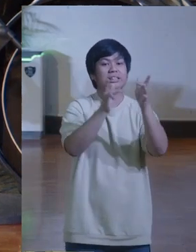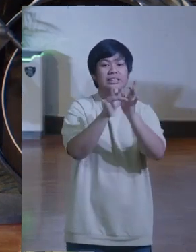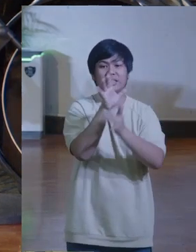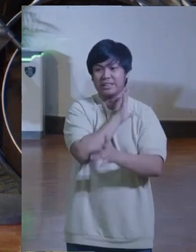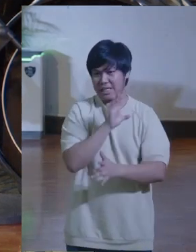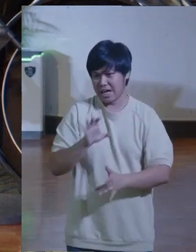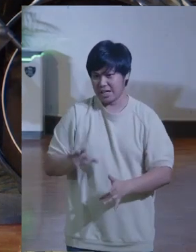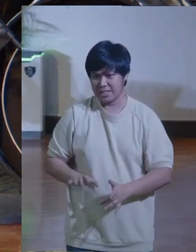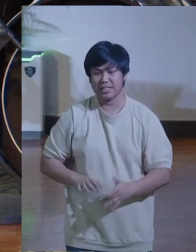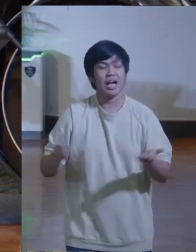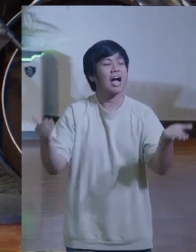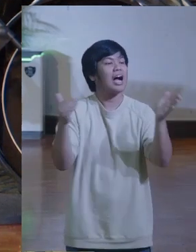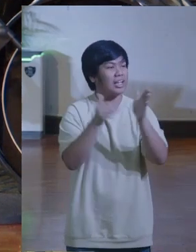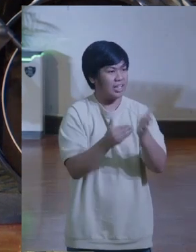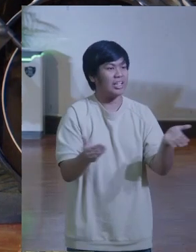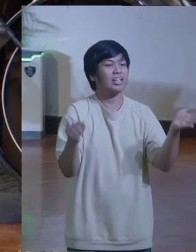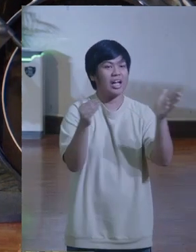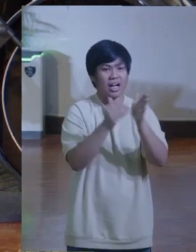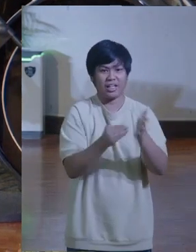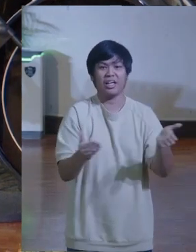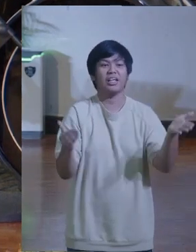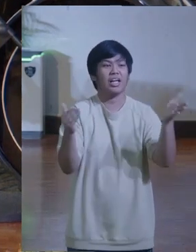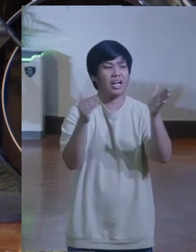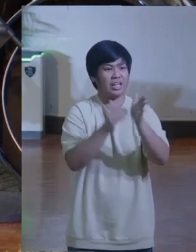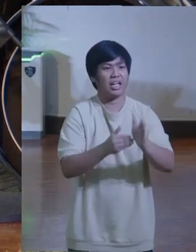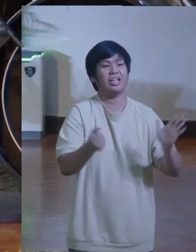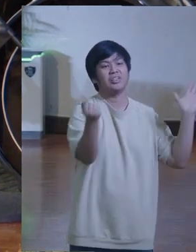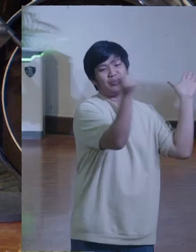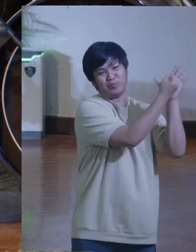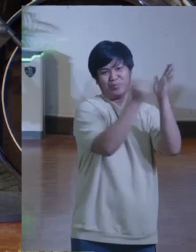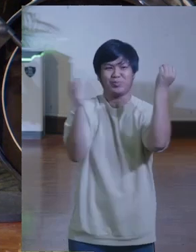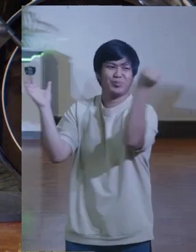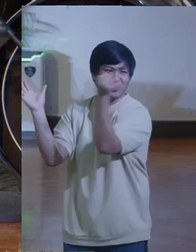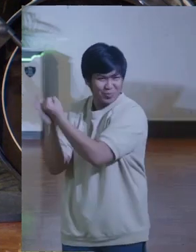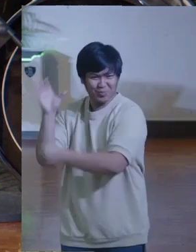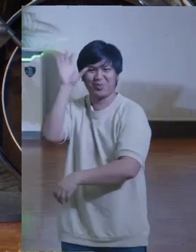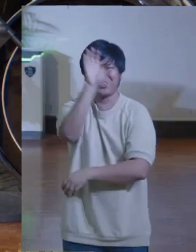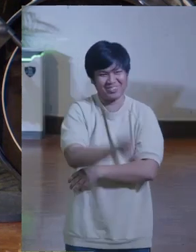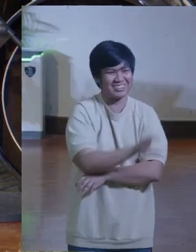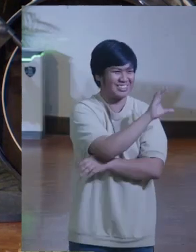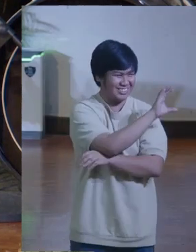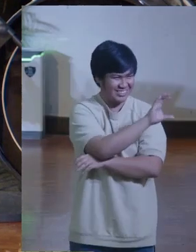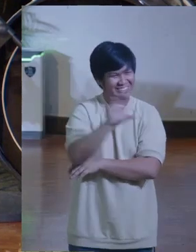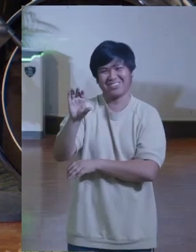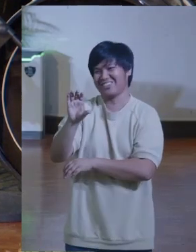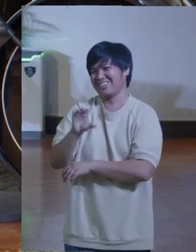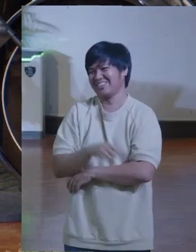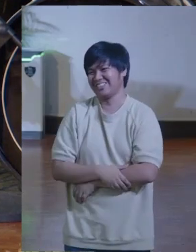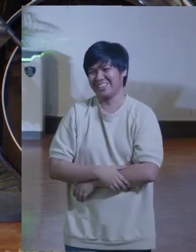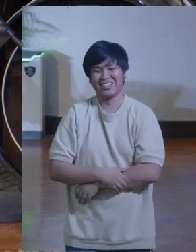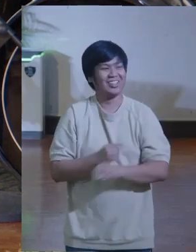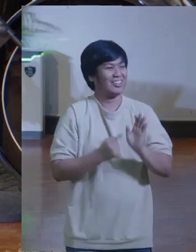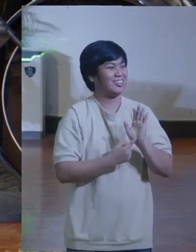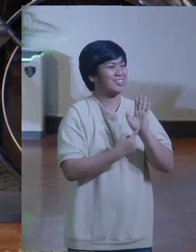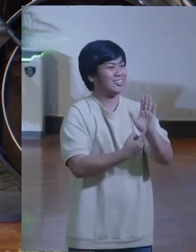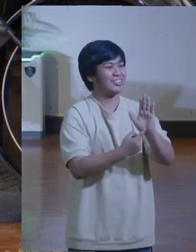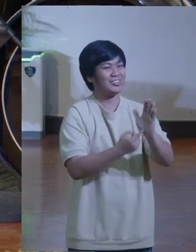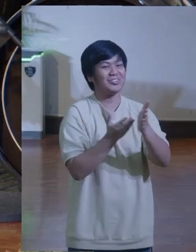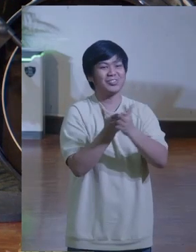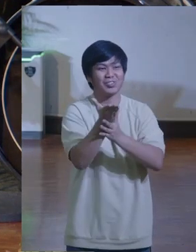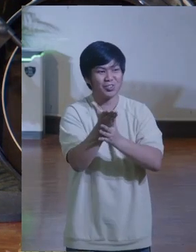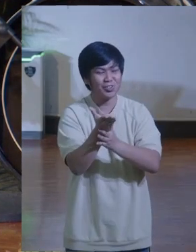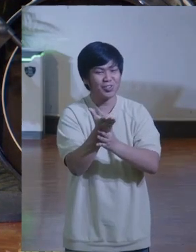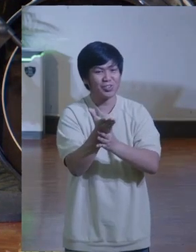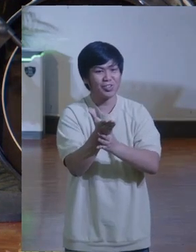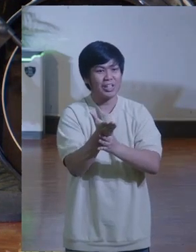Panginoon ay paulit-ulit na ginagawa ang kanyang sakripisyo sa krus, at ito ay pinapakita nila sa